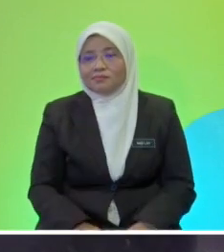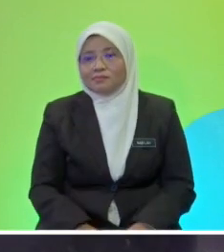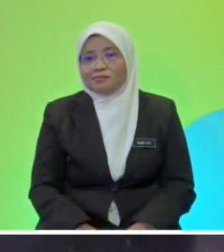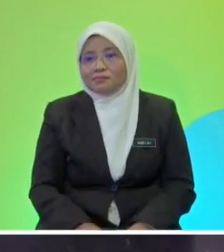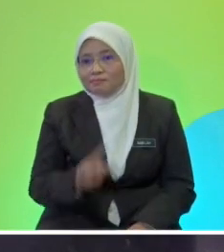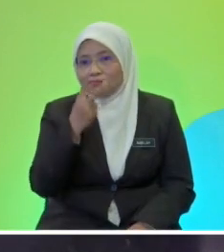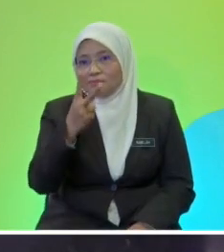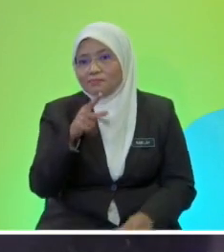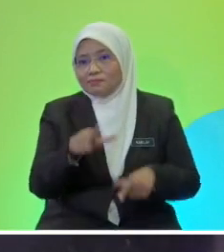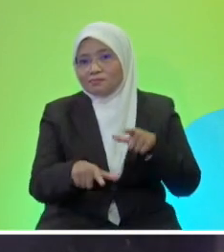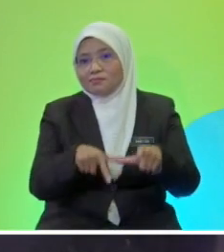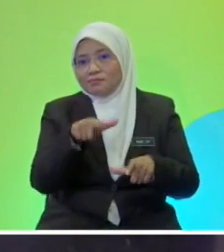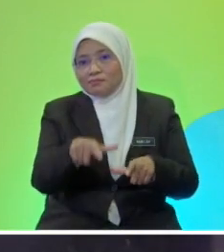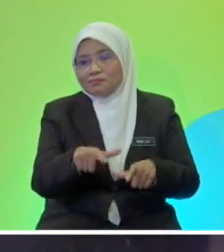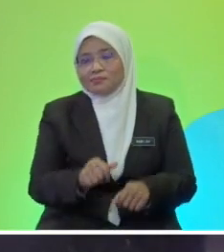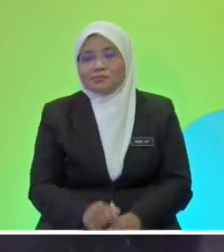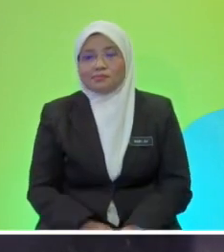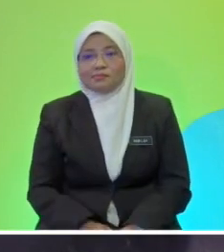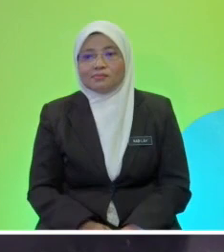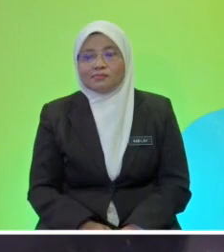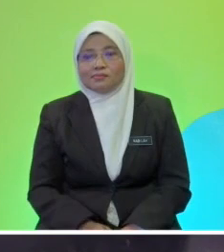bully lekatkan pada tadi